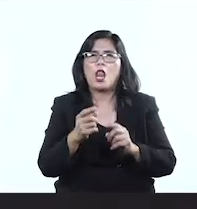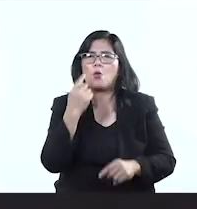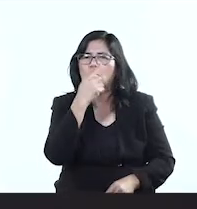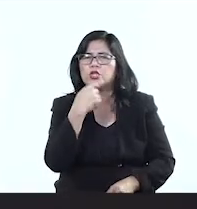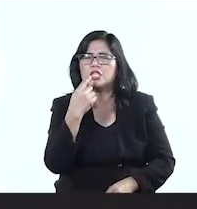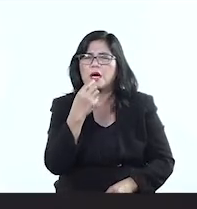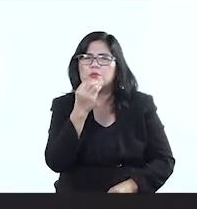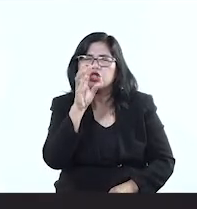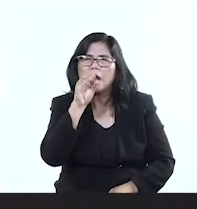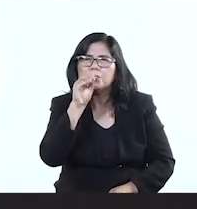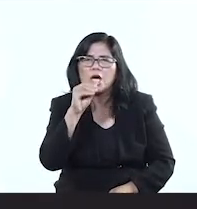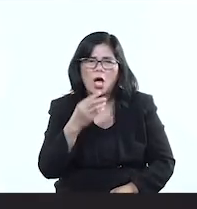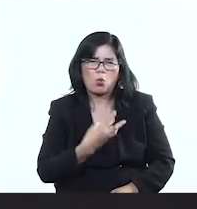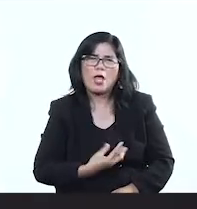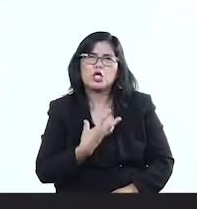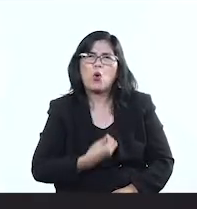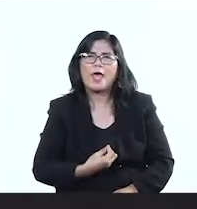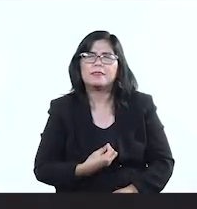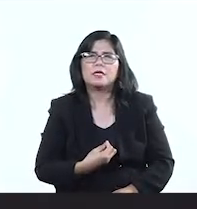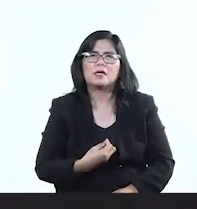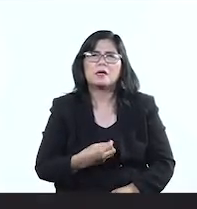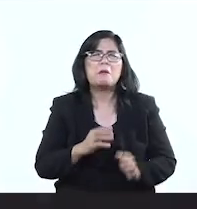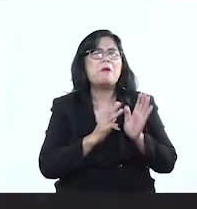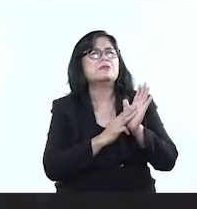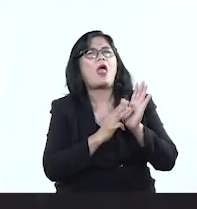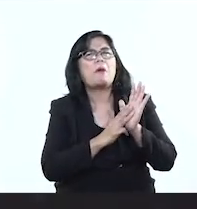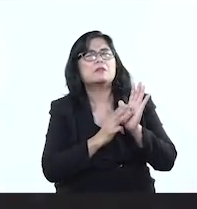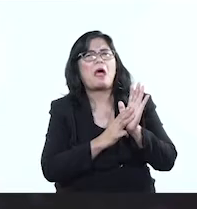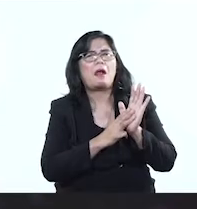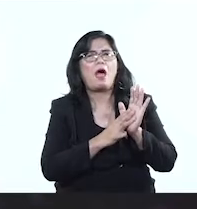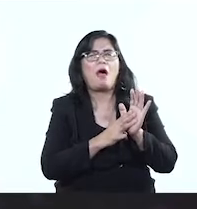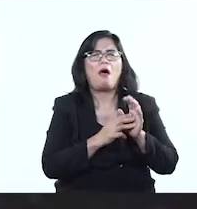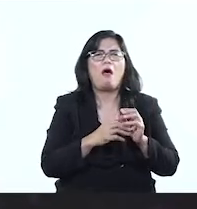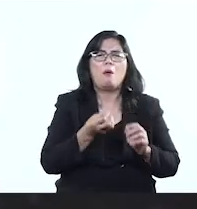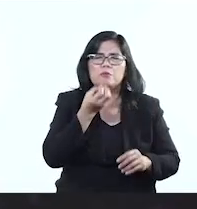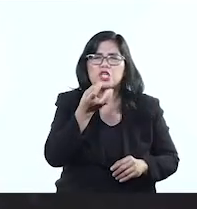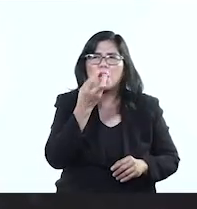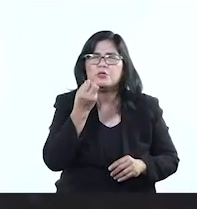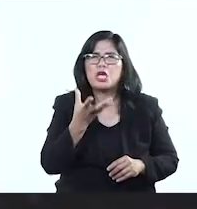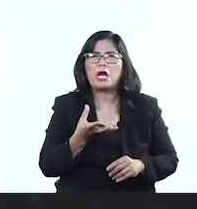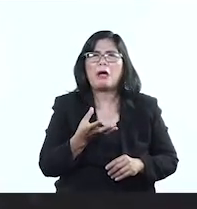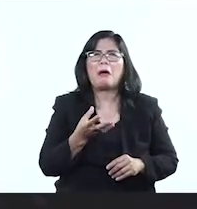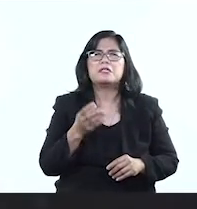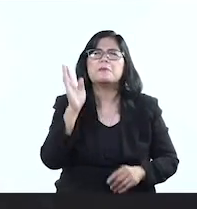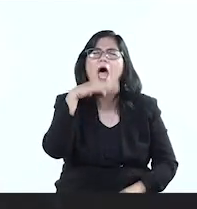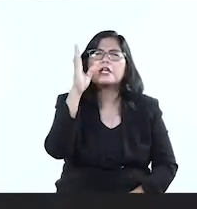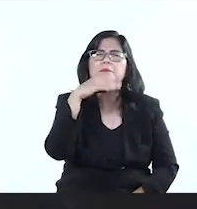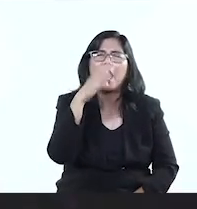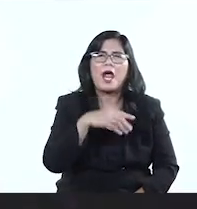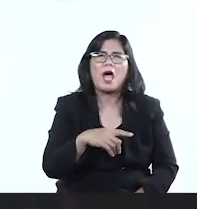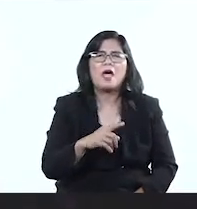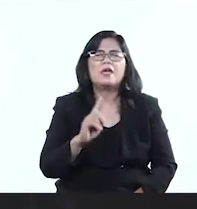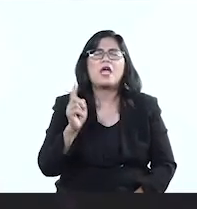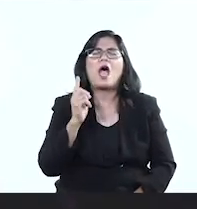kekuatiran mulut kita selalu bicara persoalan mulut kita selalu bicara seenaknya makai